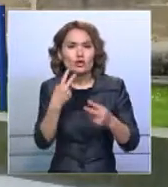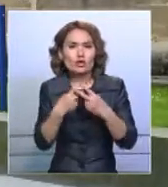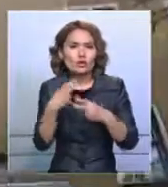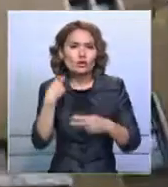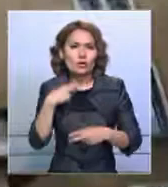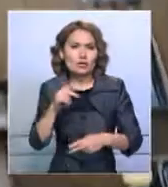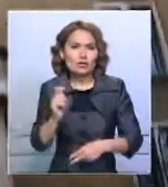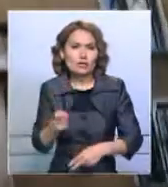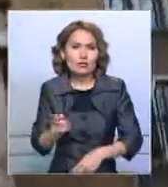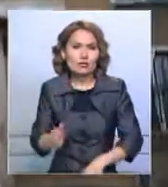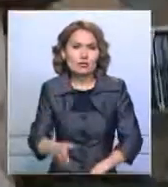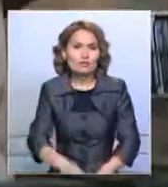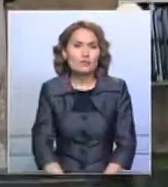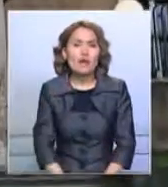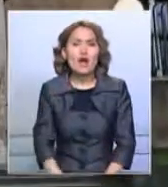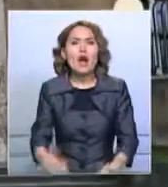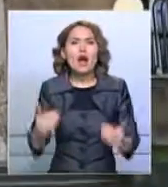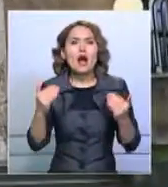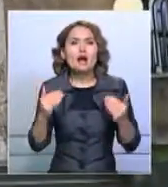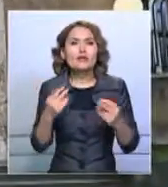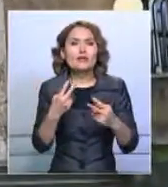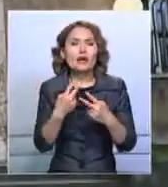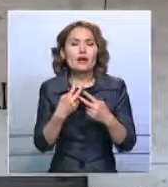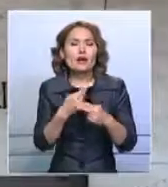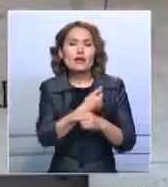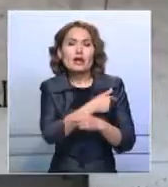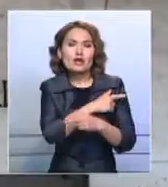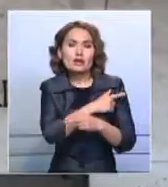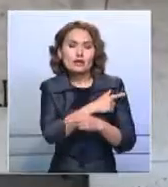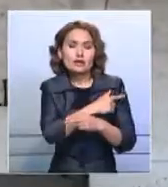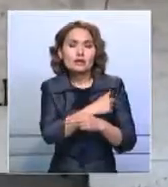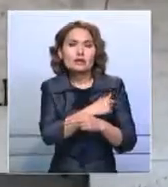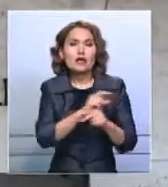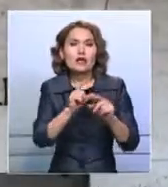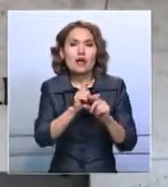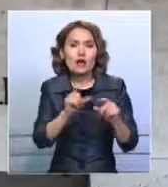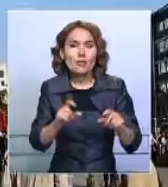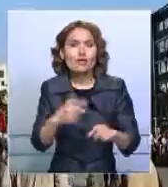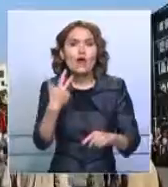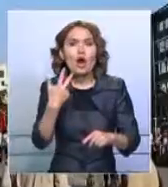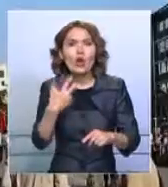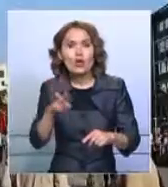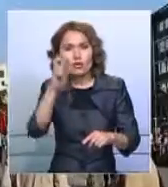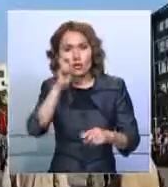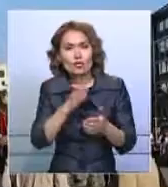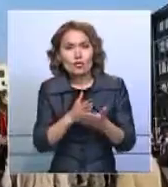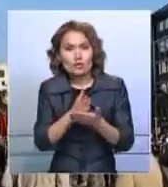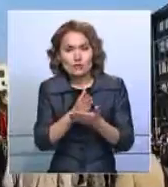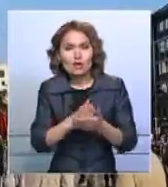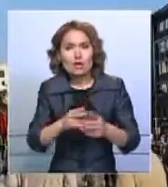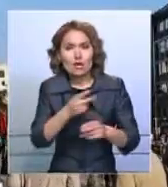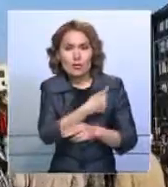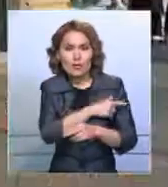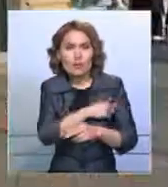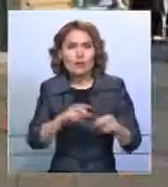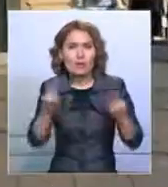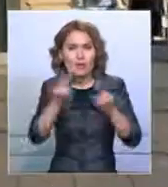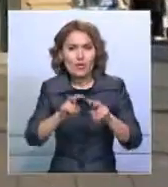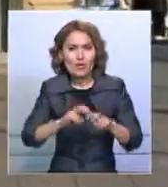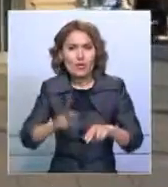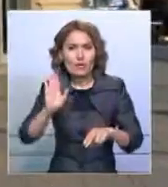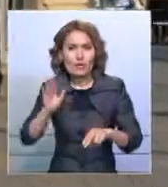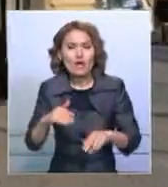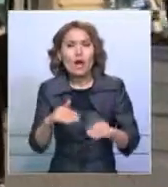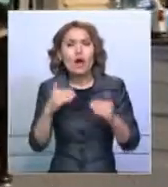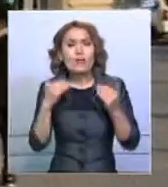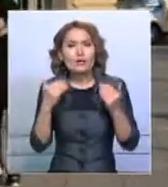айырылуы мүмкін. Қазір емхананың 7 қызметкері мен 30-ға жуық науқастер келіп жатыр. Олардың барлығы дерлік бұрынғы кеңес үкіметінің азаматтары